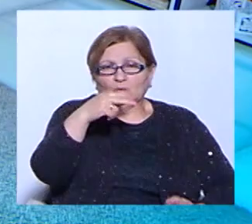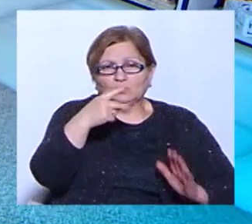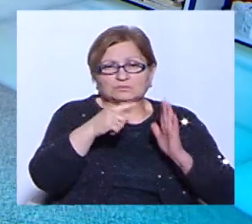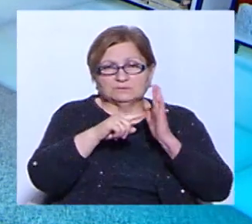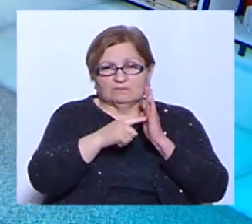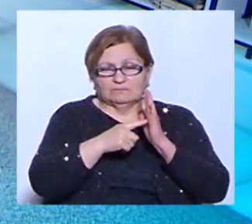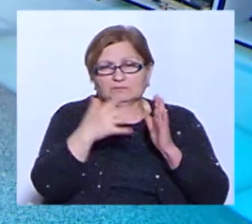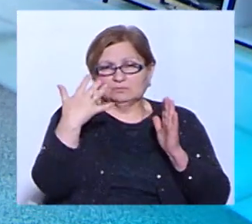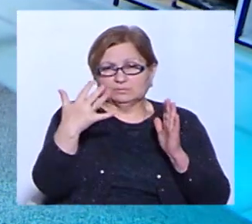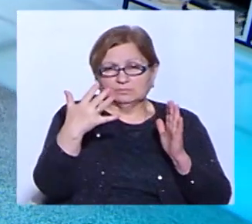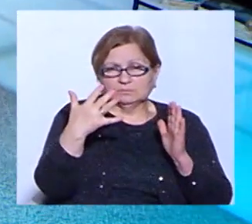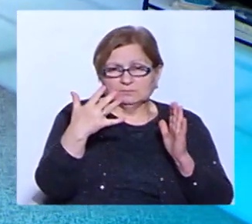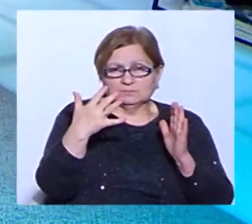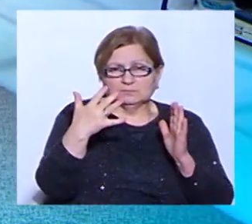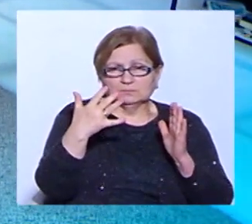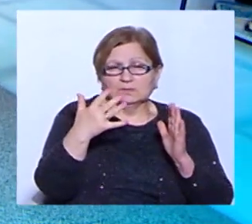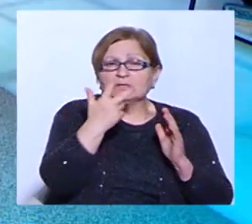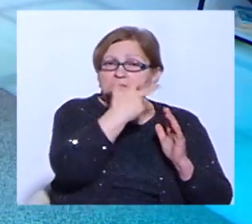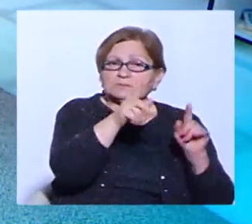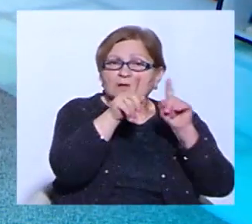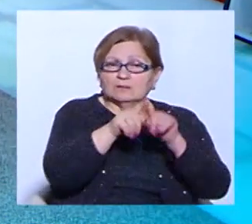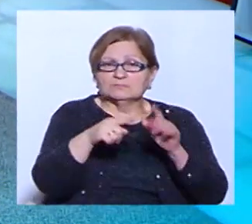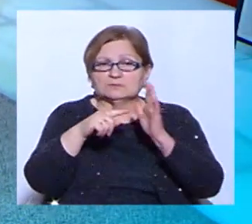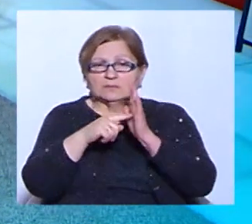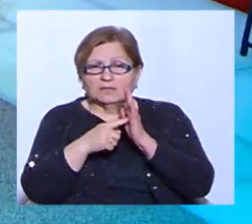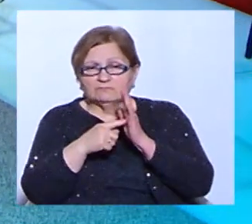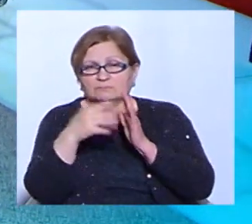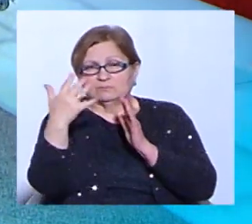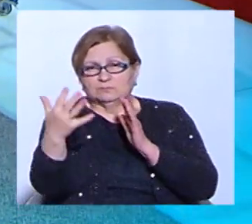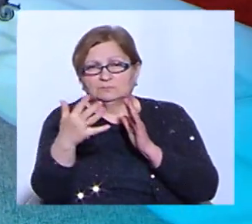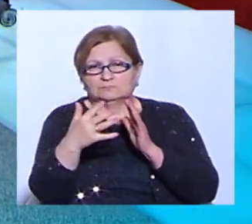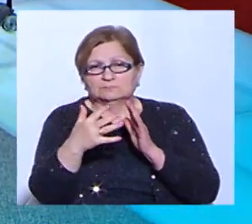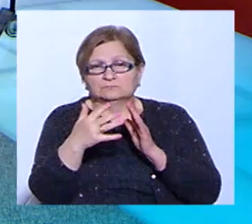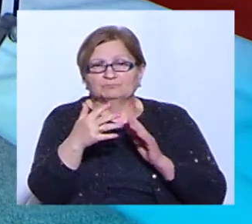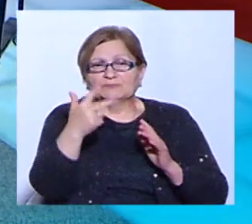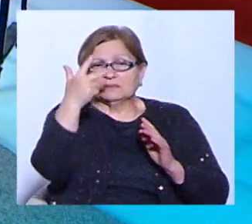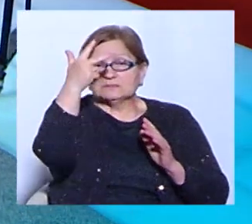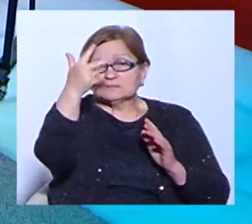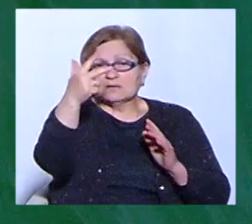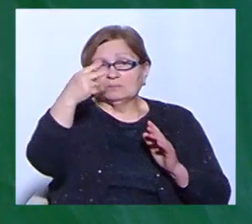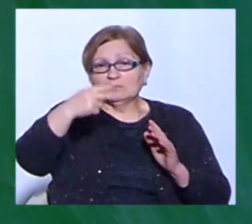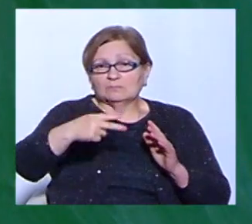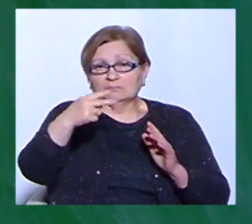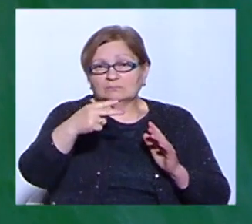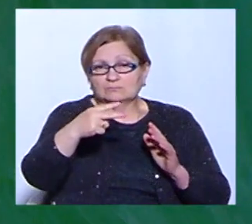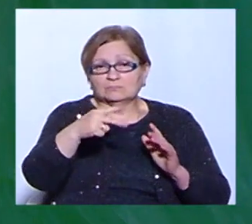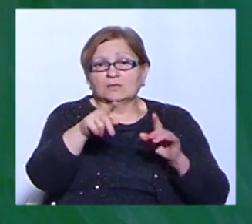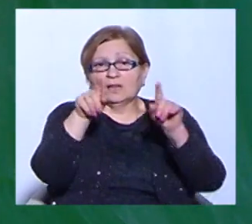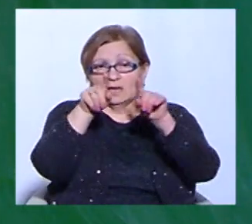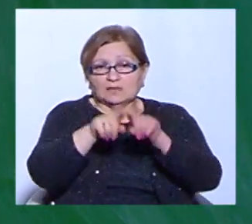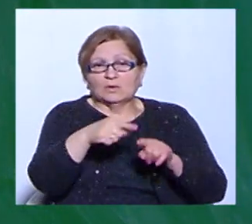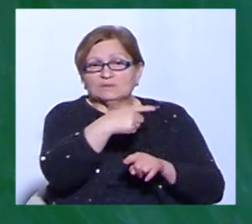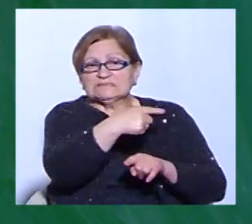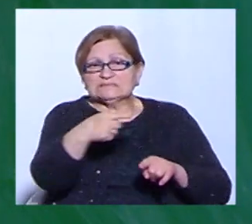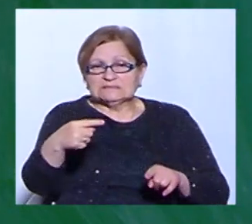გავამრავლეთ 5-ზე, 3-ის გავამრავლეთ 5-ზე. ესე იგი მიზანია 3 მეოცედი წარმოვადგინო ისეთი წილადის